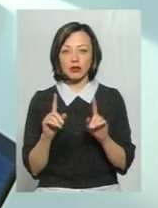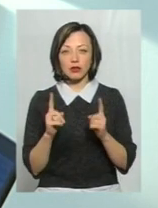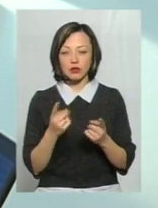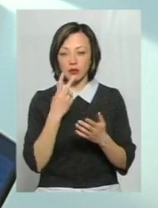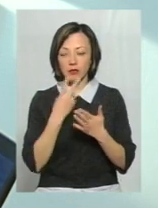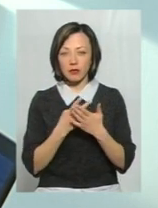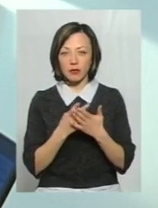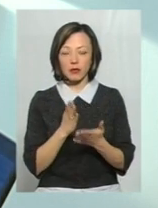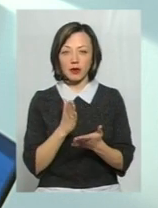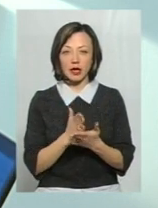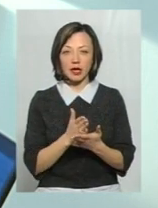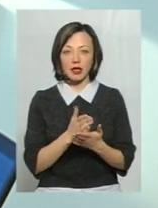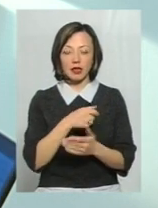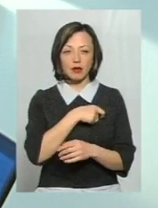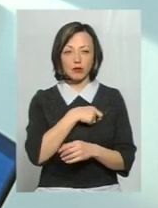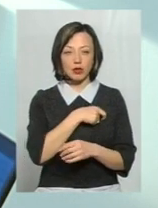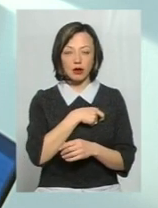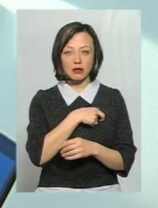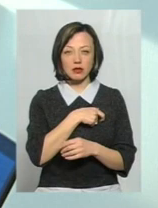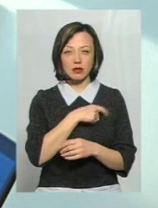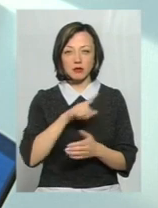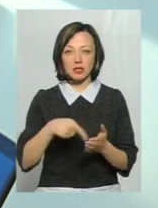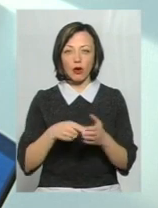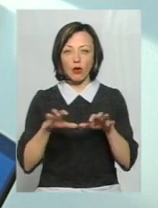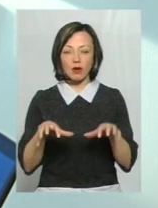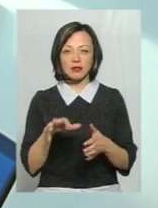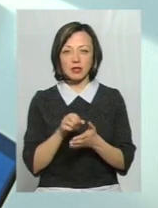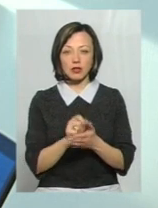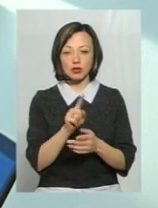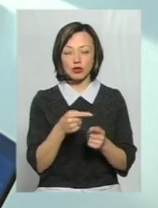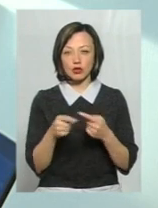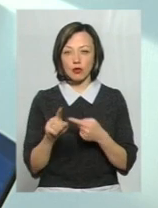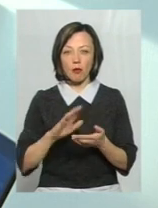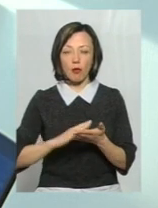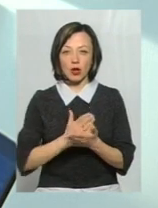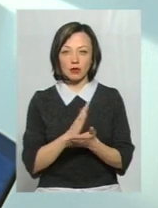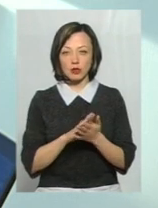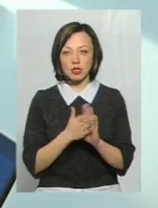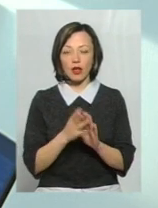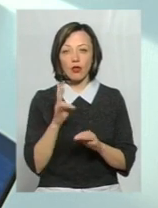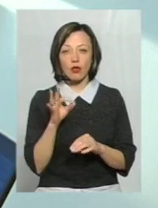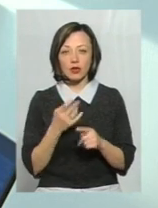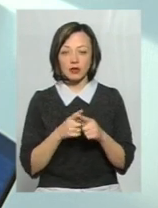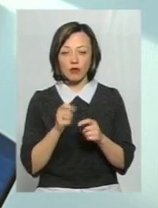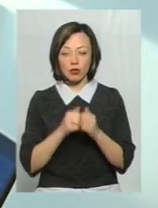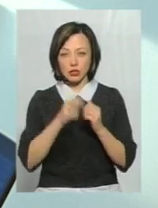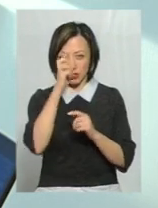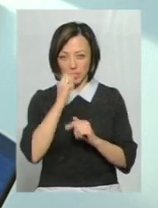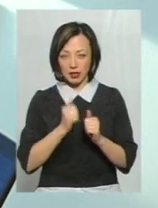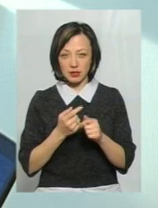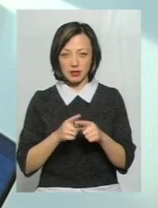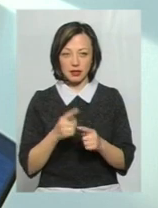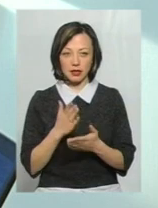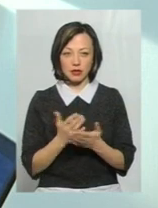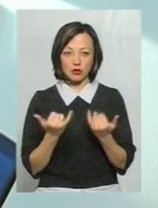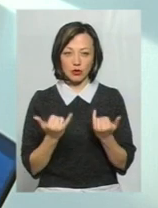річ тих чи інших депутатів або міських голів, які займають тих чи іншу політичну позицію. Ну, це хочу сказати, що в кожній країні світу. І сьогодні